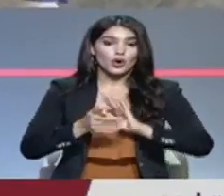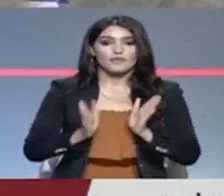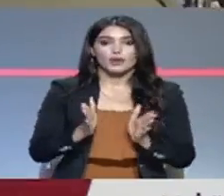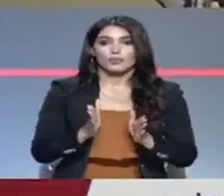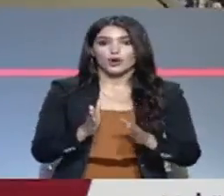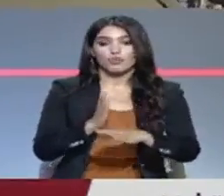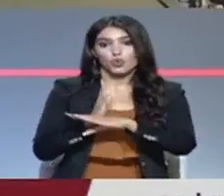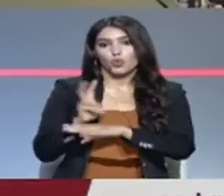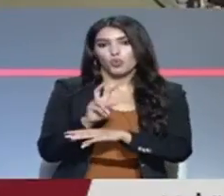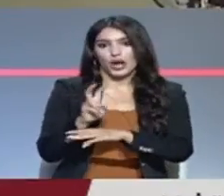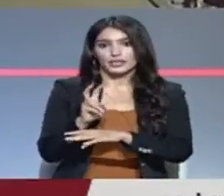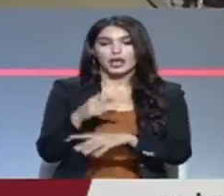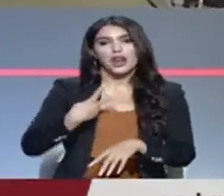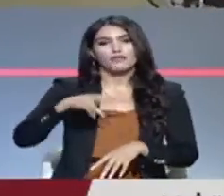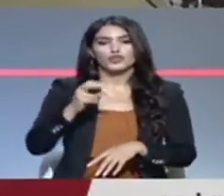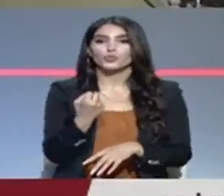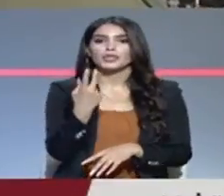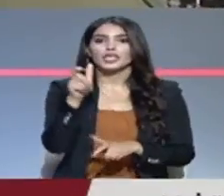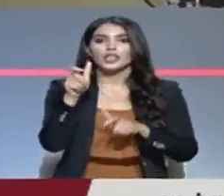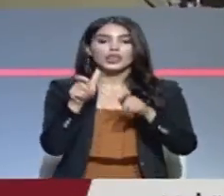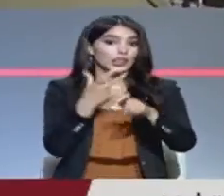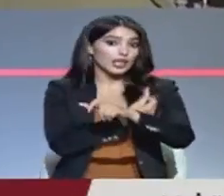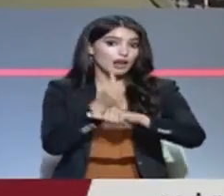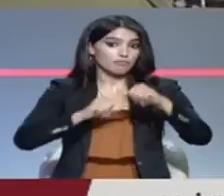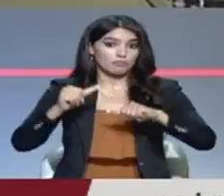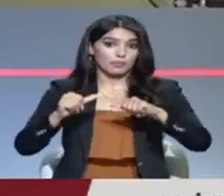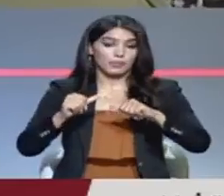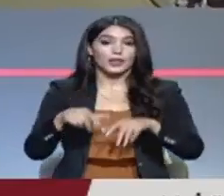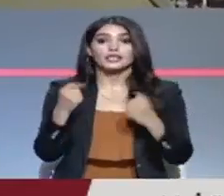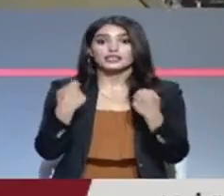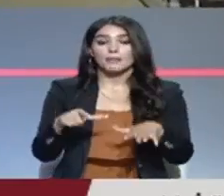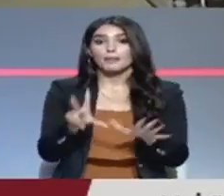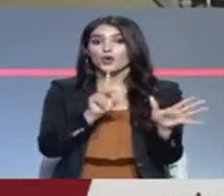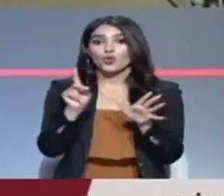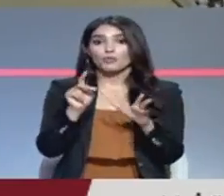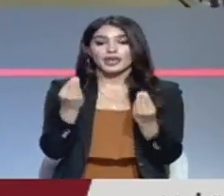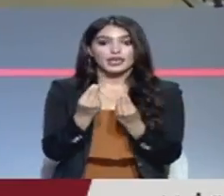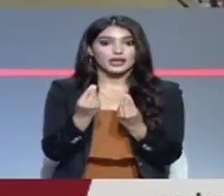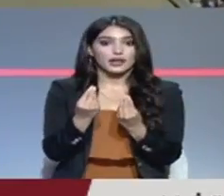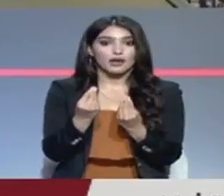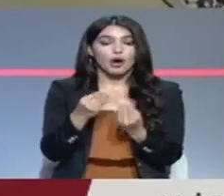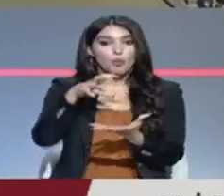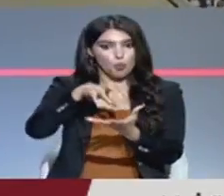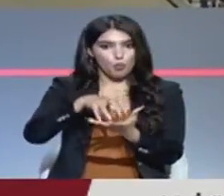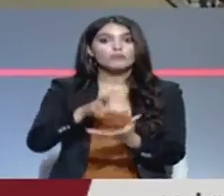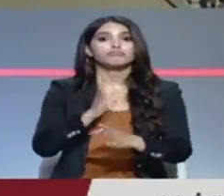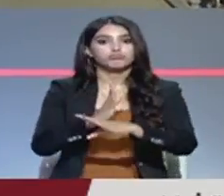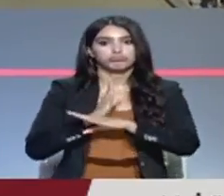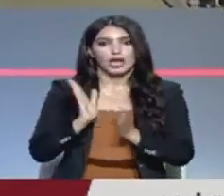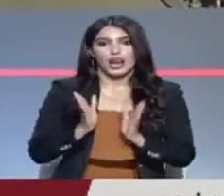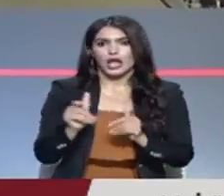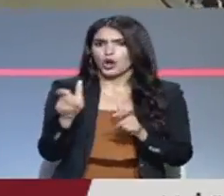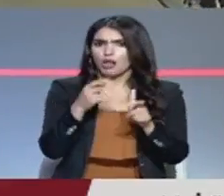الميداني 2200 تحليل، منهم 780 قمنا بهم في المستشفى الميداني